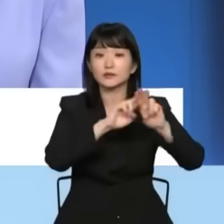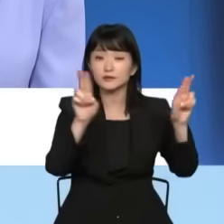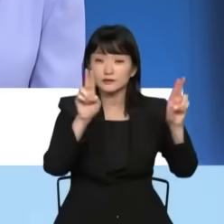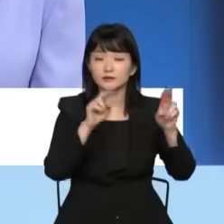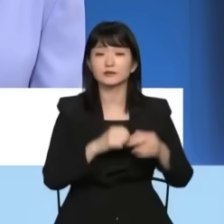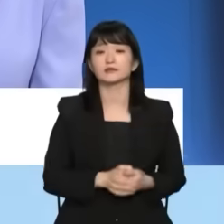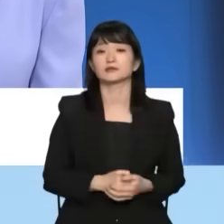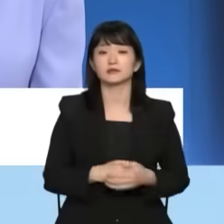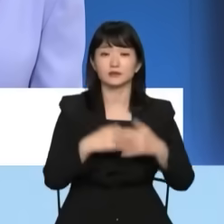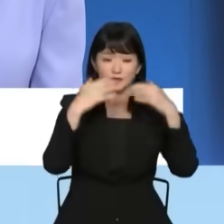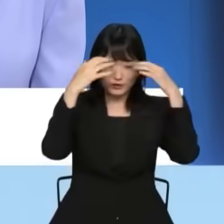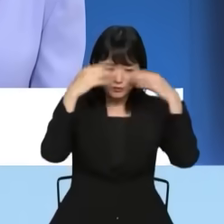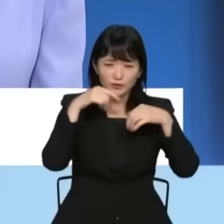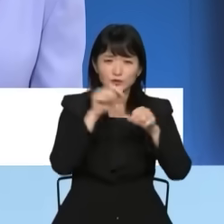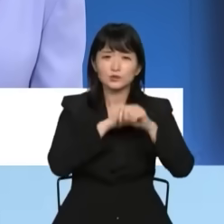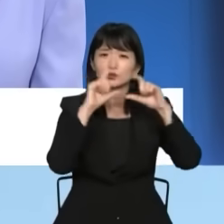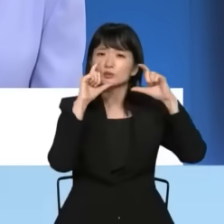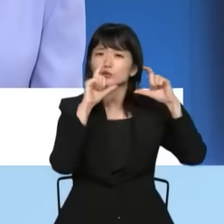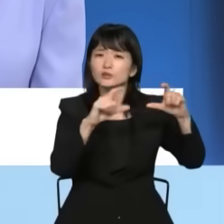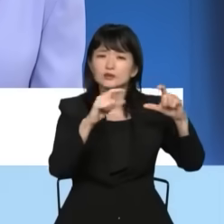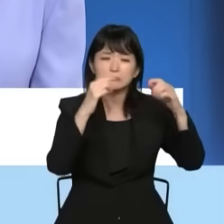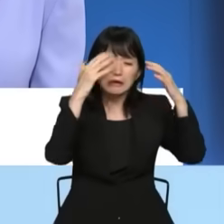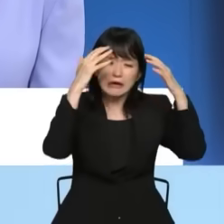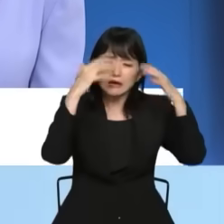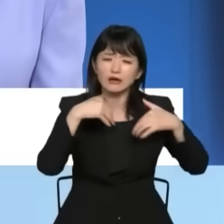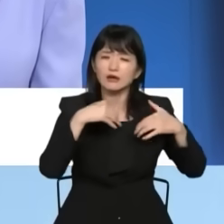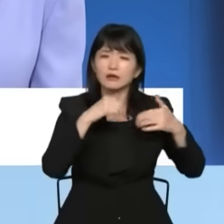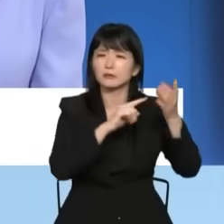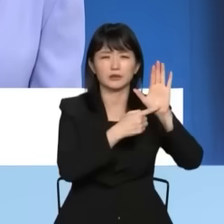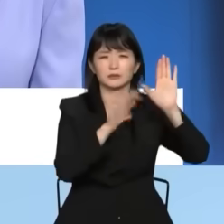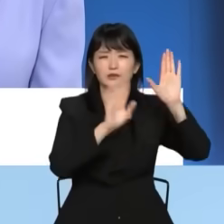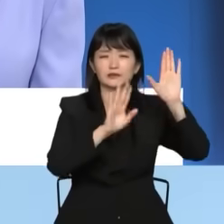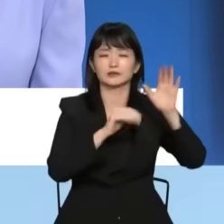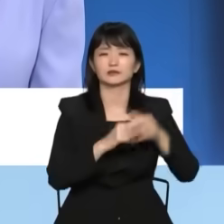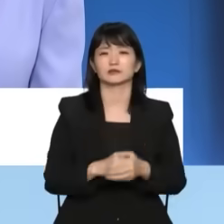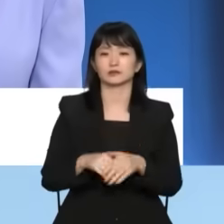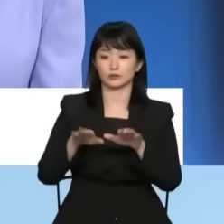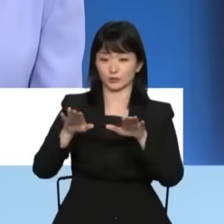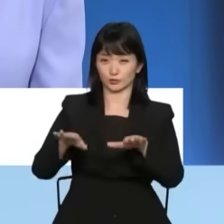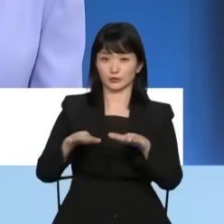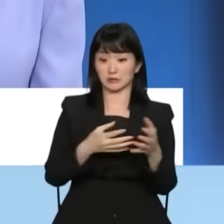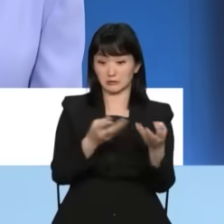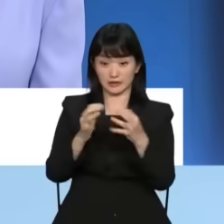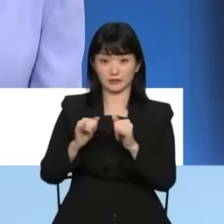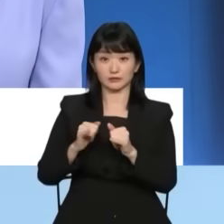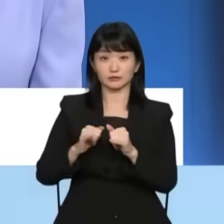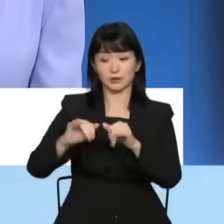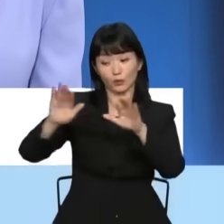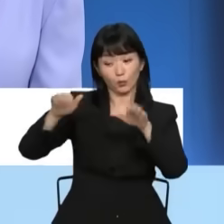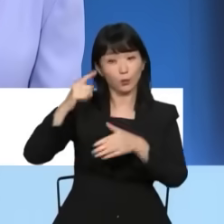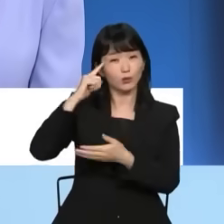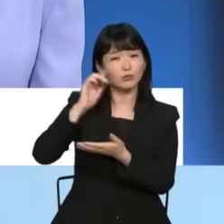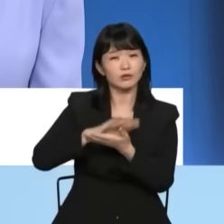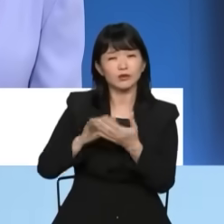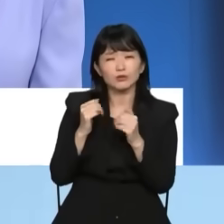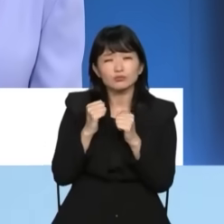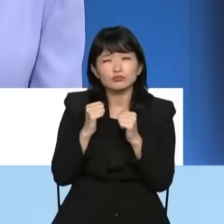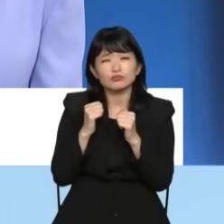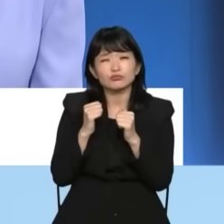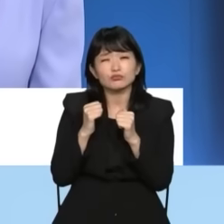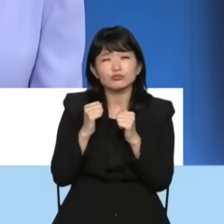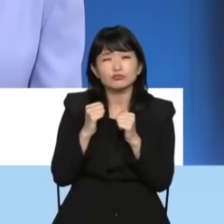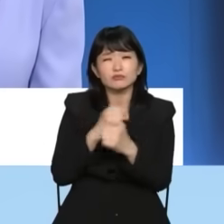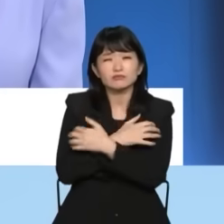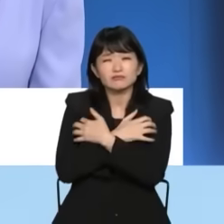이제 다시는 폭염특보 정도 수준의 더위가 나타나지는 않겠고요. 오늘 많은 분들이 선선하다 못해 좀 춥다라고까지